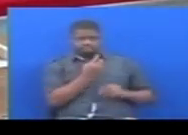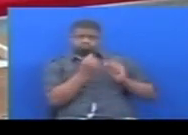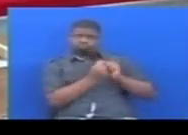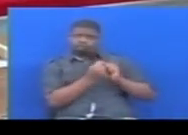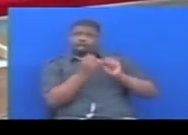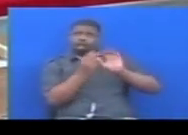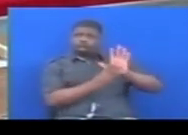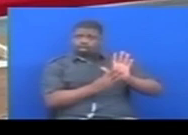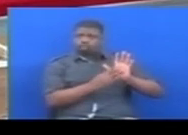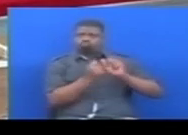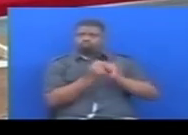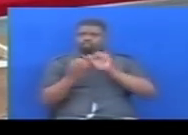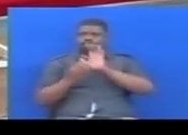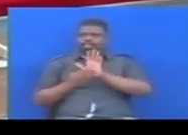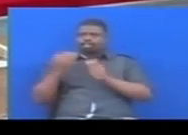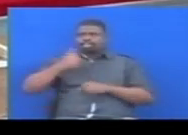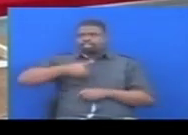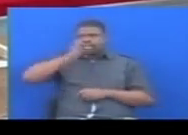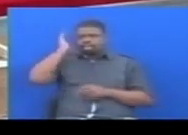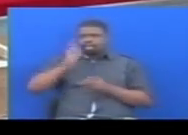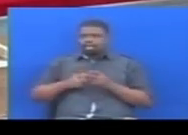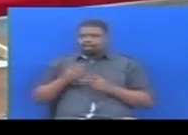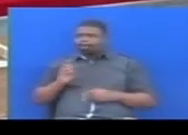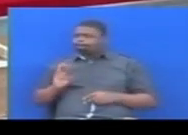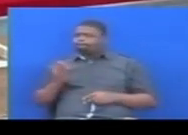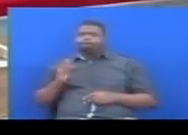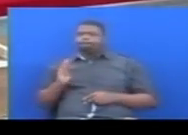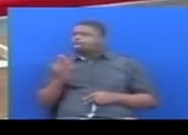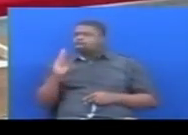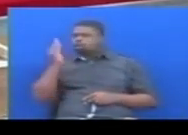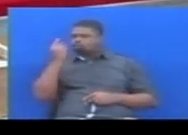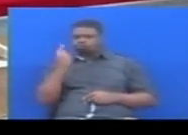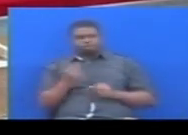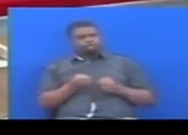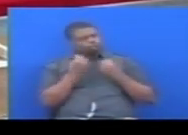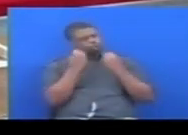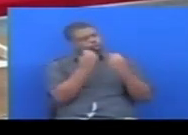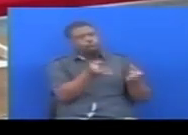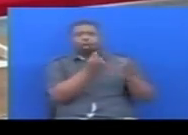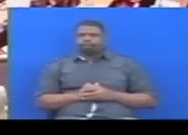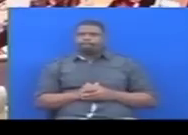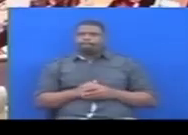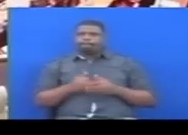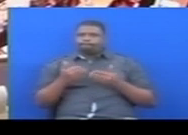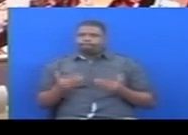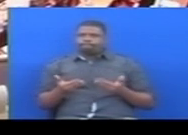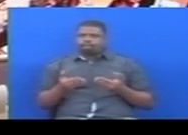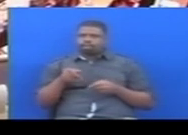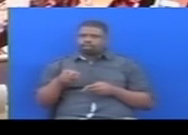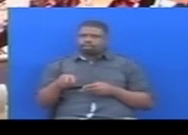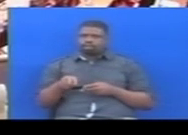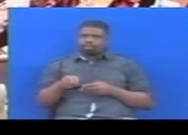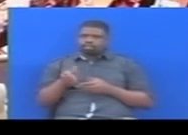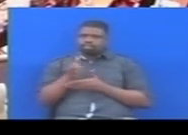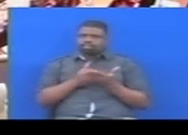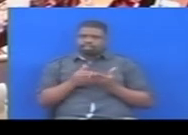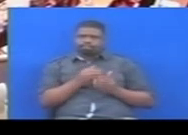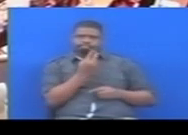2018-19 serikali imetoa kiasi cha shilingi bilioni 1.5 kwa ajili ya ujenzi wa hospitali ya sehemu hizo